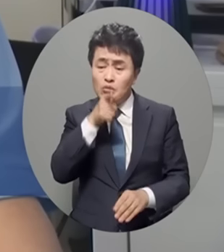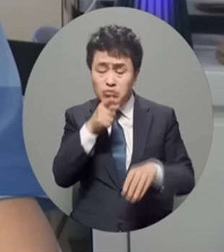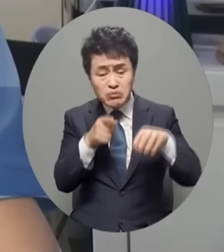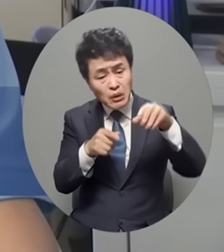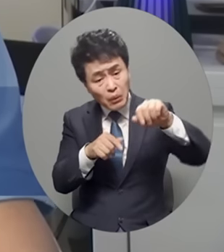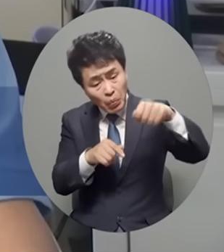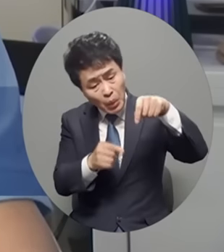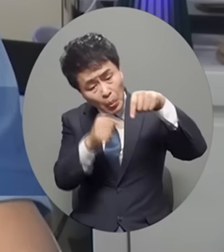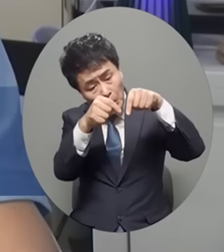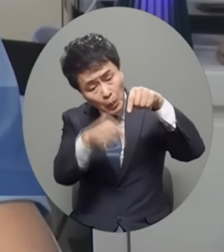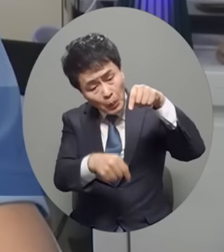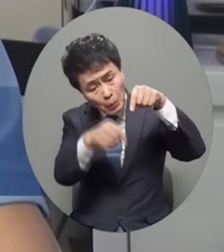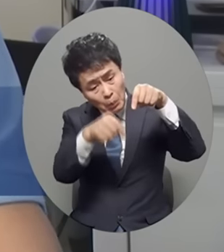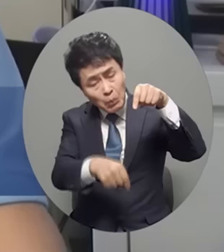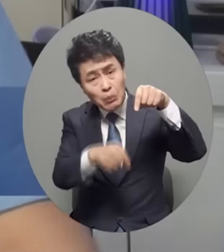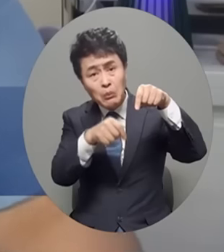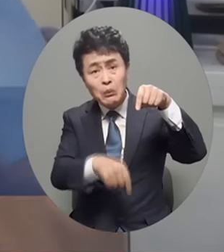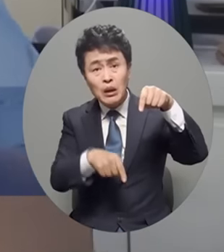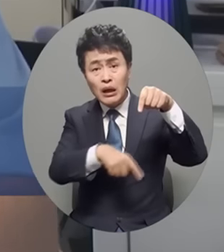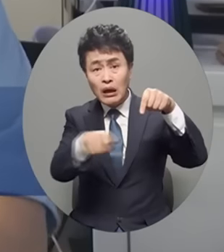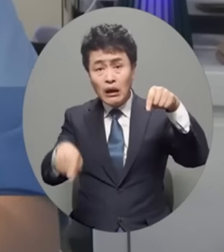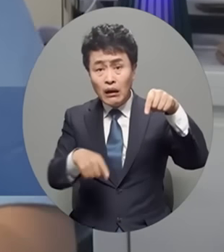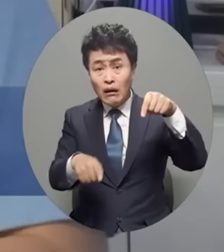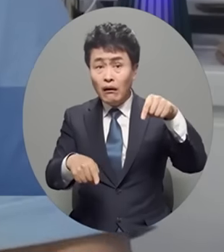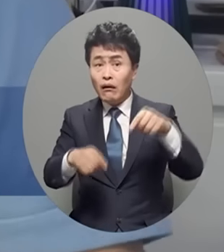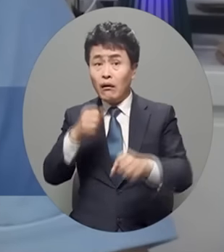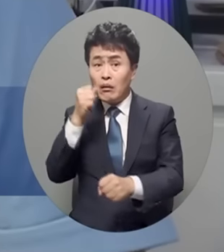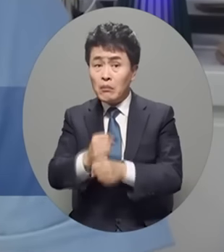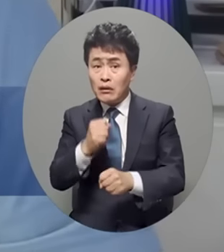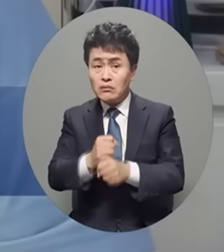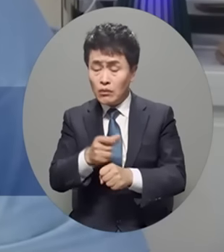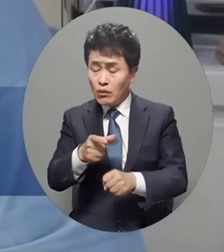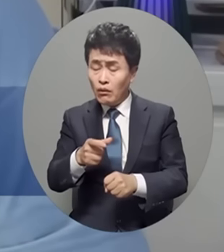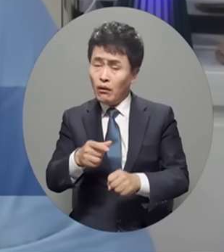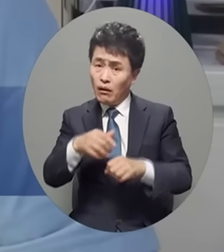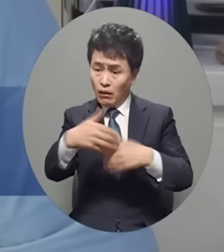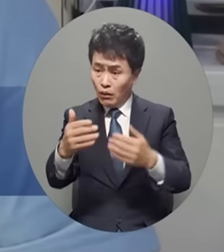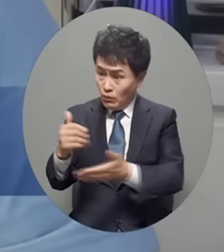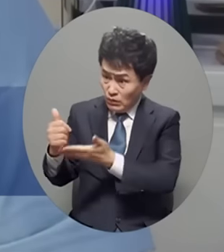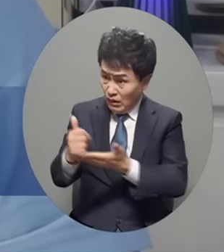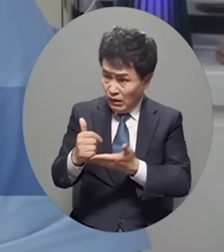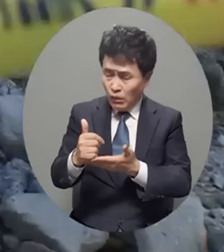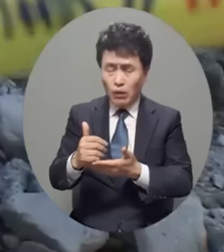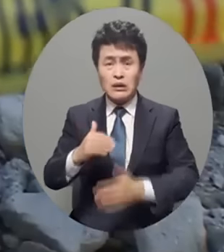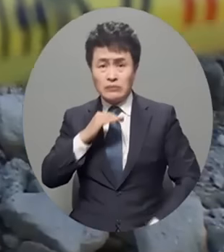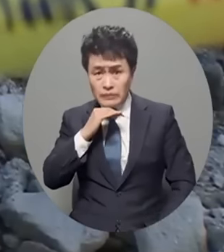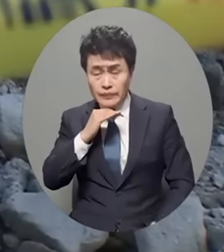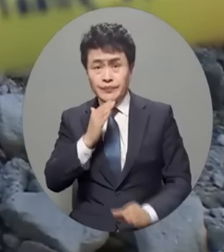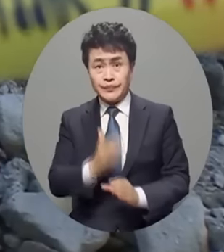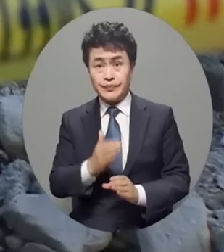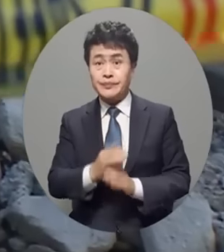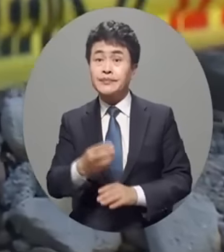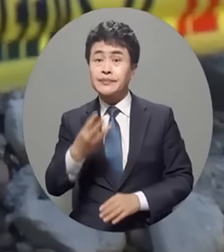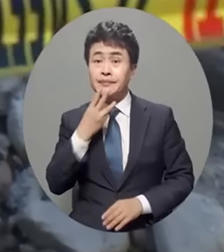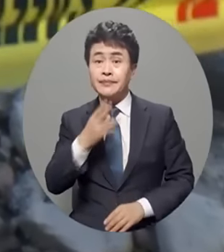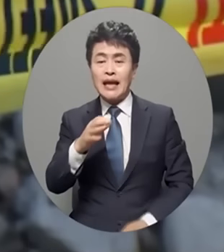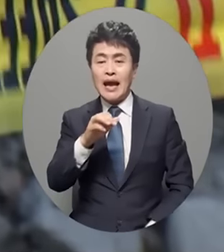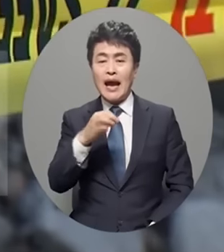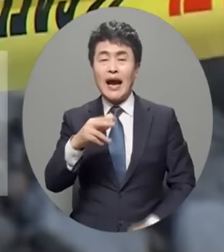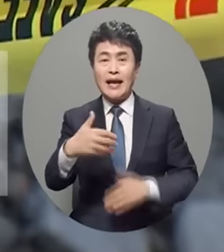보니까 음료 만드는데도 손님들이 있는데 굉장히 대기를 많이 하시고. 서울 아리스